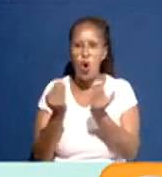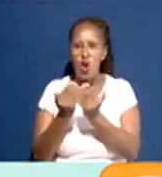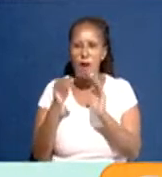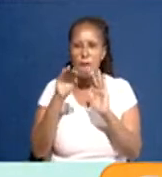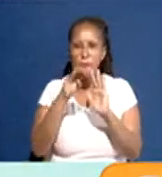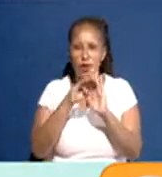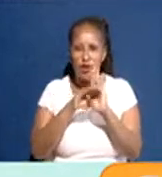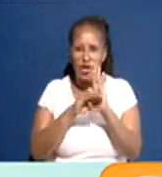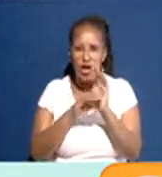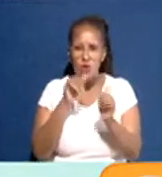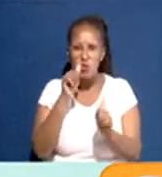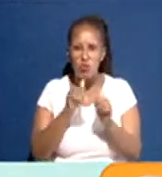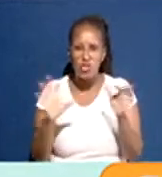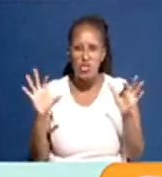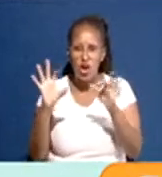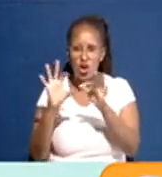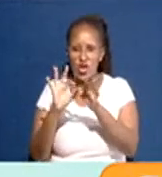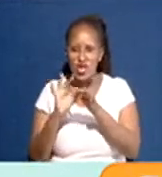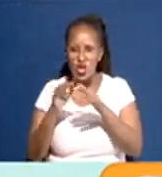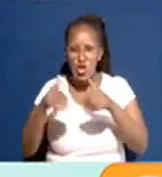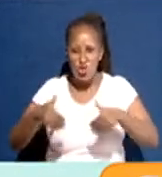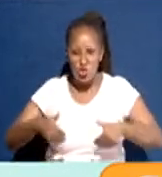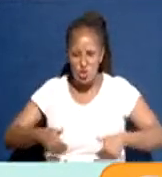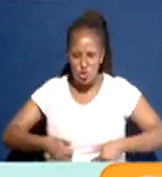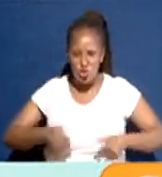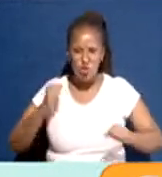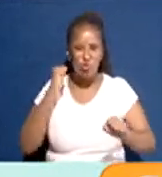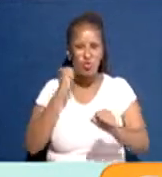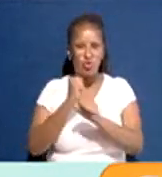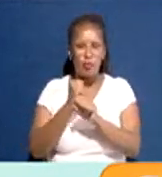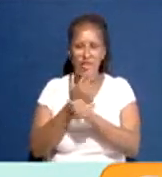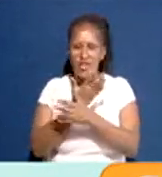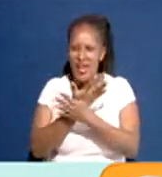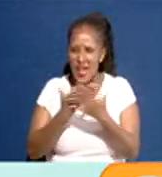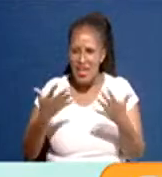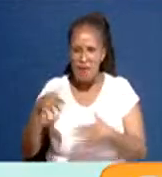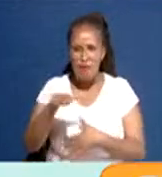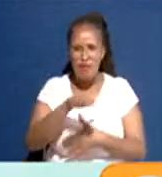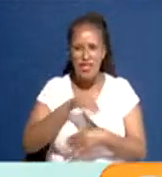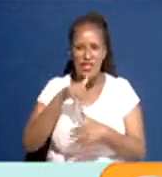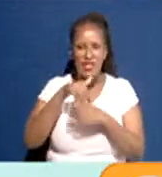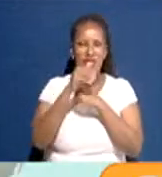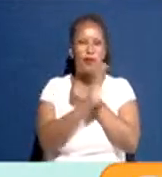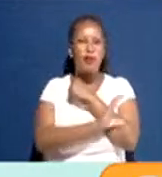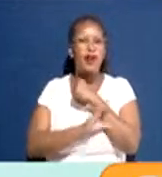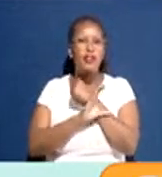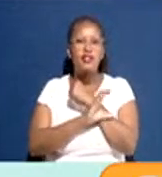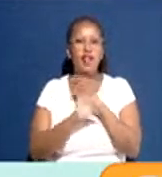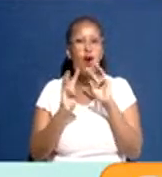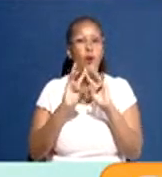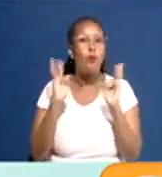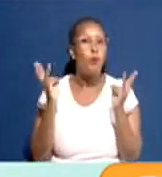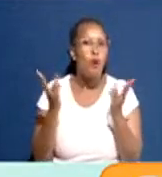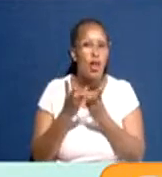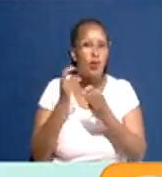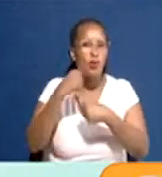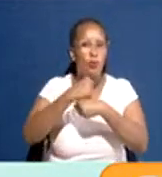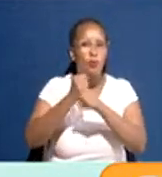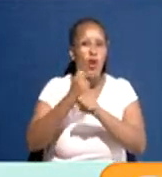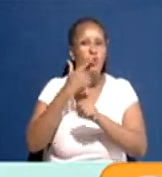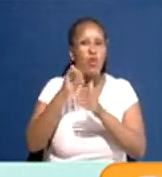that connects young people to jobs anywhere in the world. Tuhakikishe ya kwamba vijana